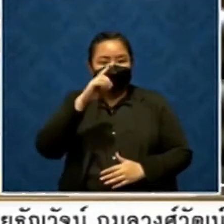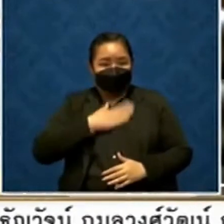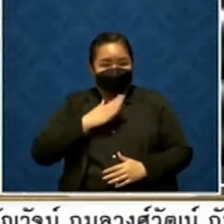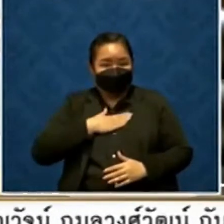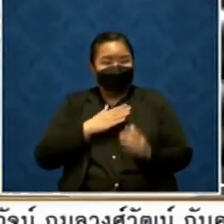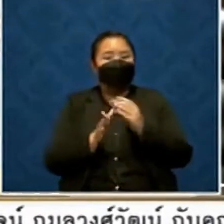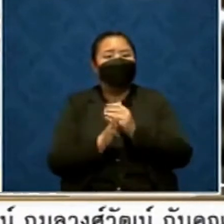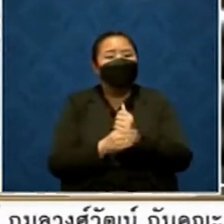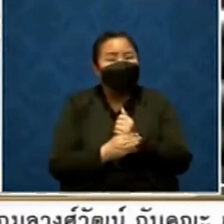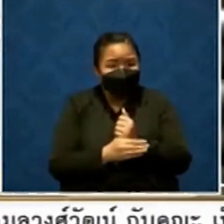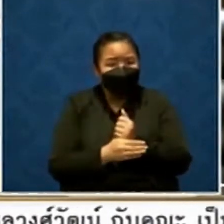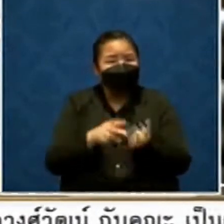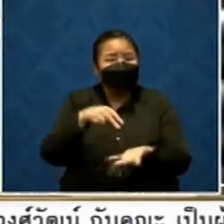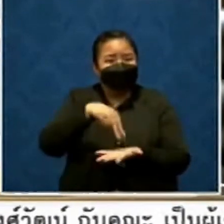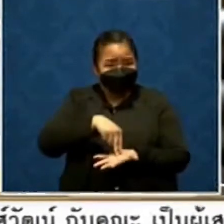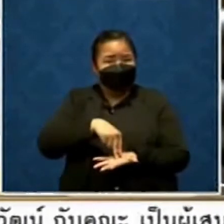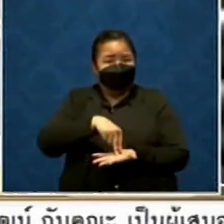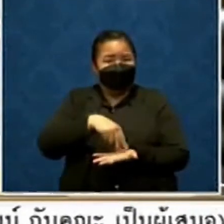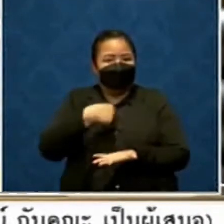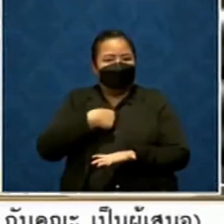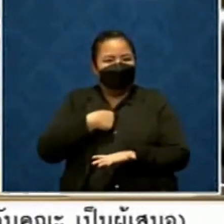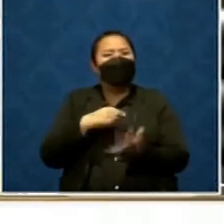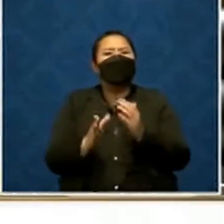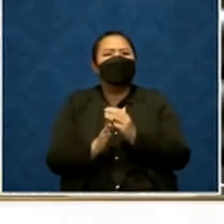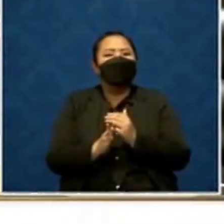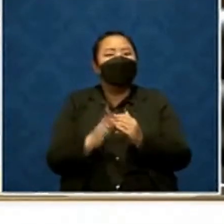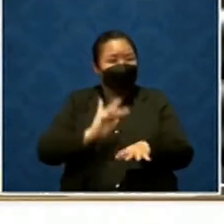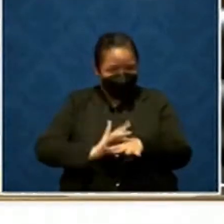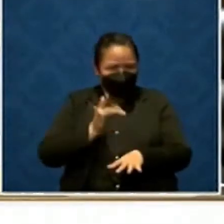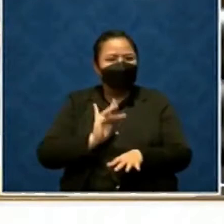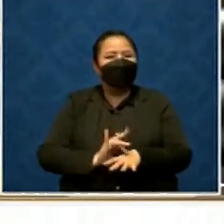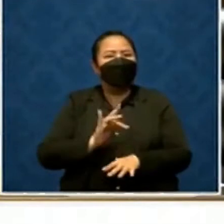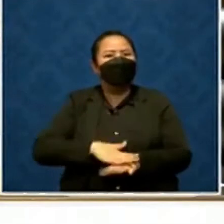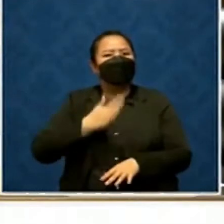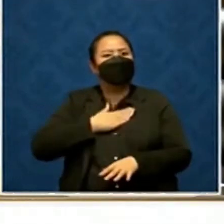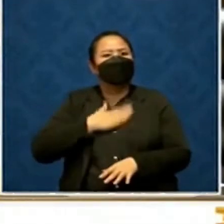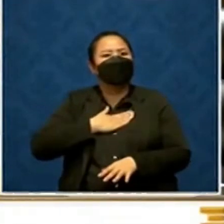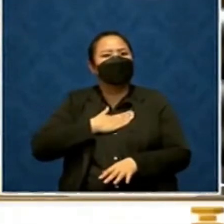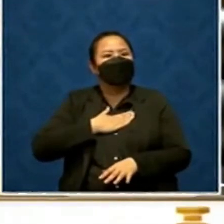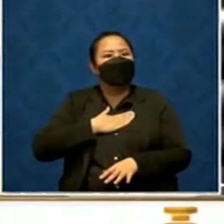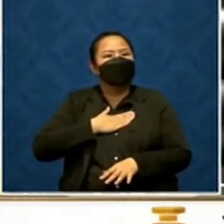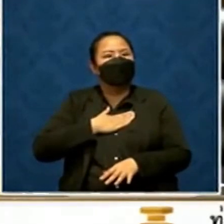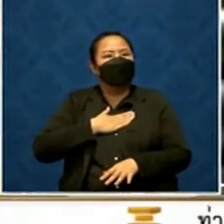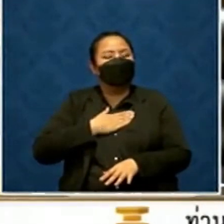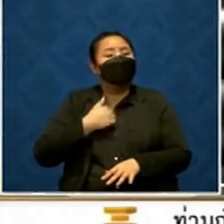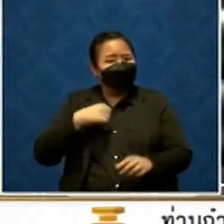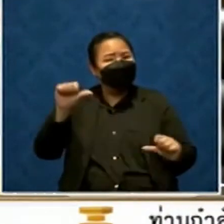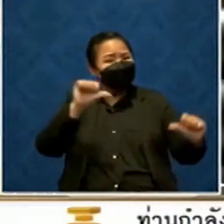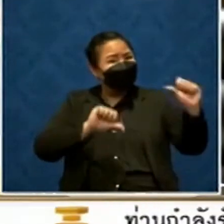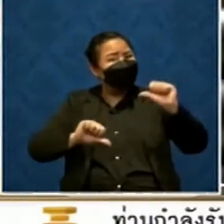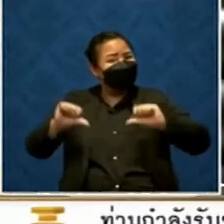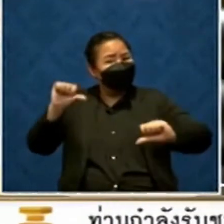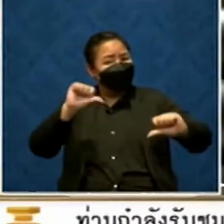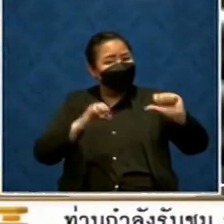วิทยาศาสตร์มันคือทุกอย่างที่เกิดขึ้นบนโลกใบนี้นะเพราะฉะนั้นเราไม่ได้เป็นเรื่องผิดธรรมชาติเราไม่